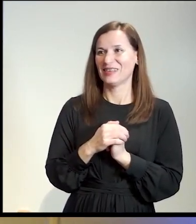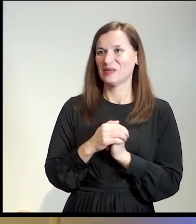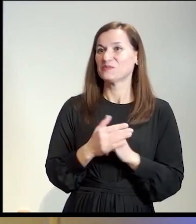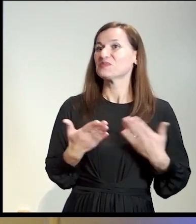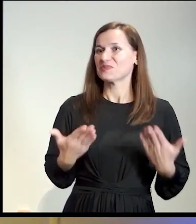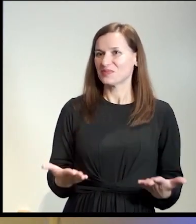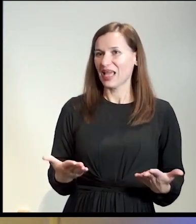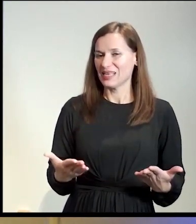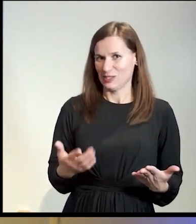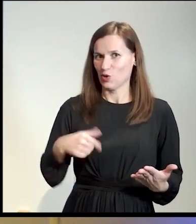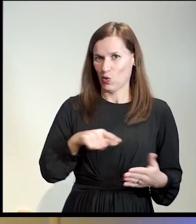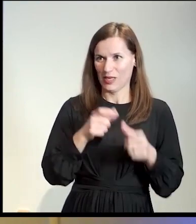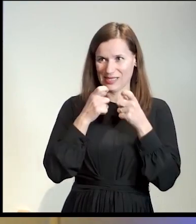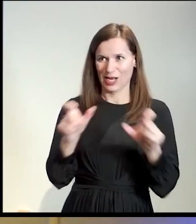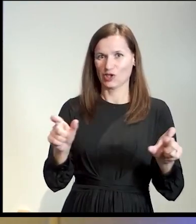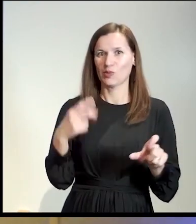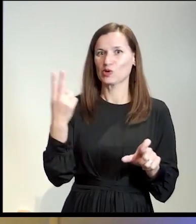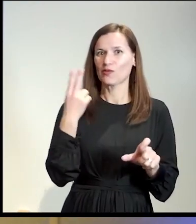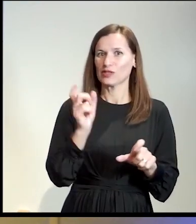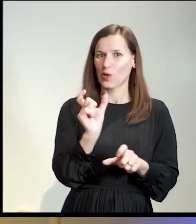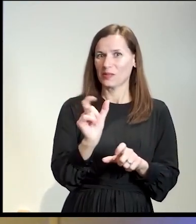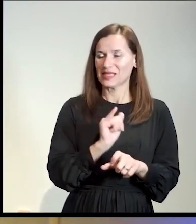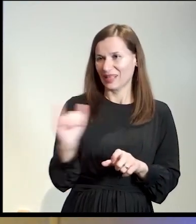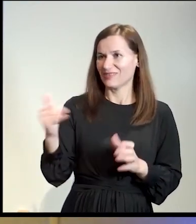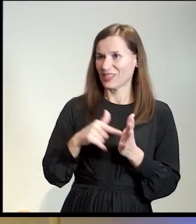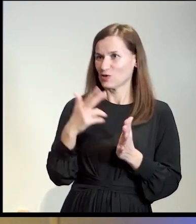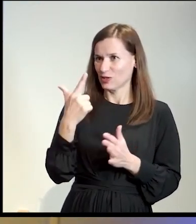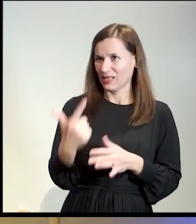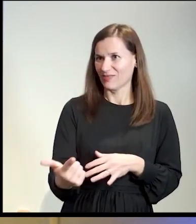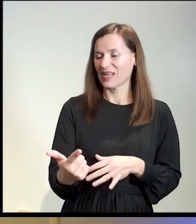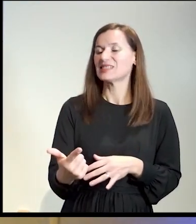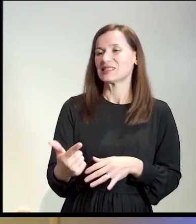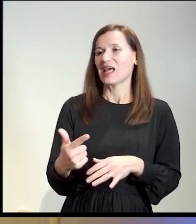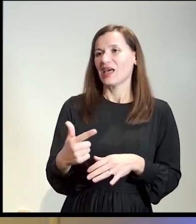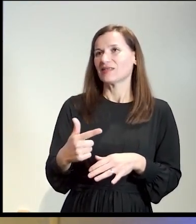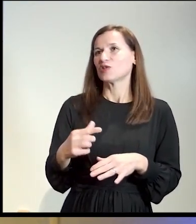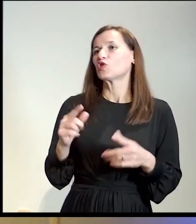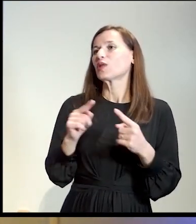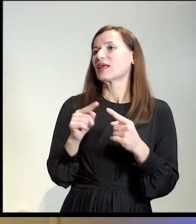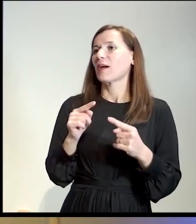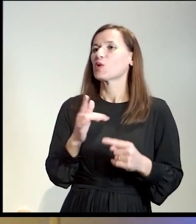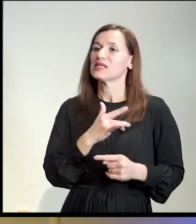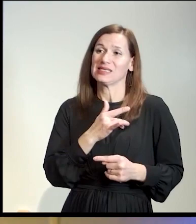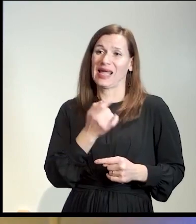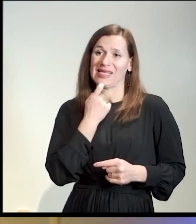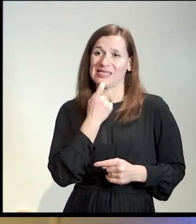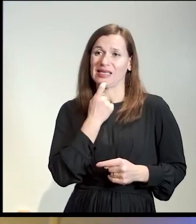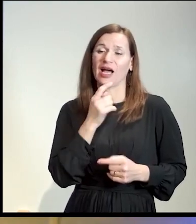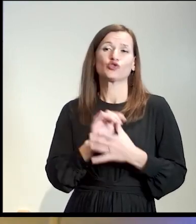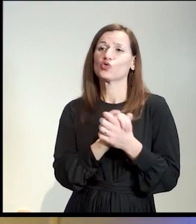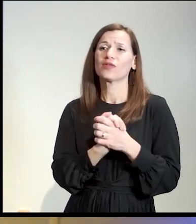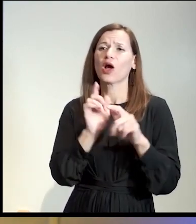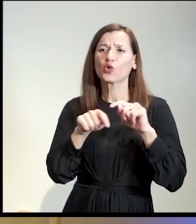Danes, ko razglašamo slovensko besedo leta 2023, se dotikamo srca jezika, tega čudovitega orodja, ki oblikuje naše misli